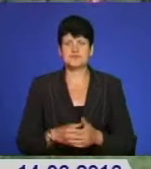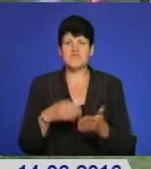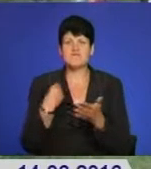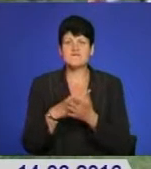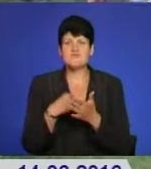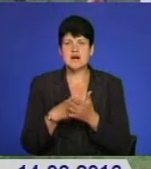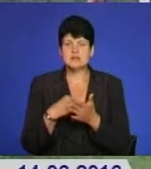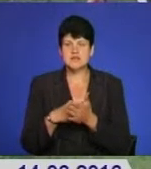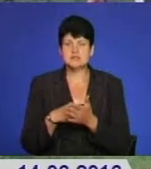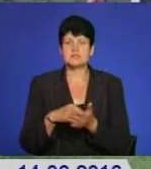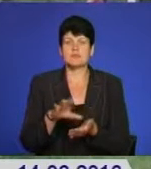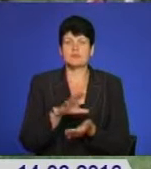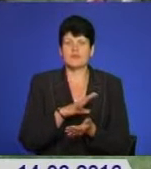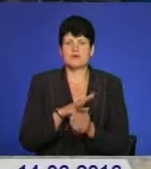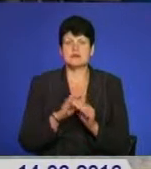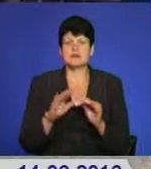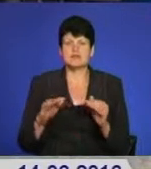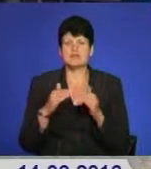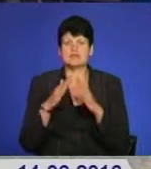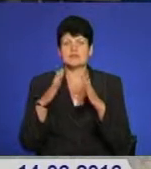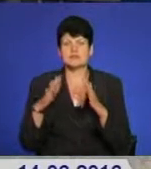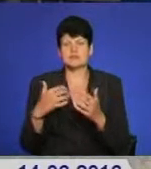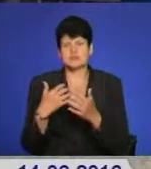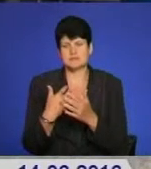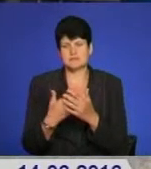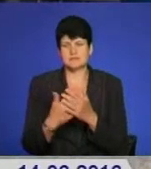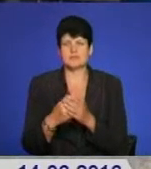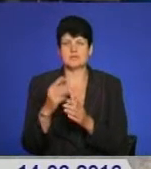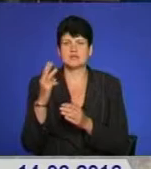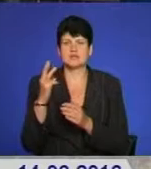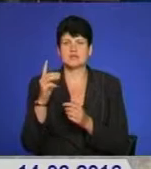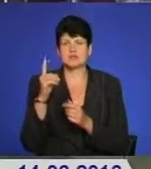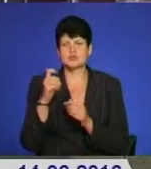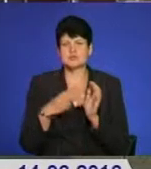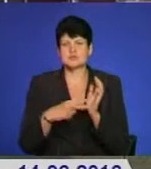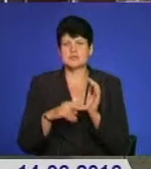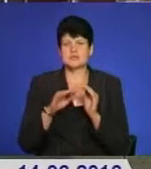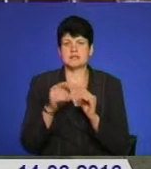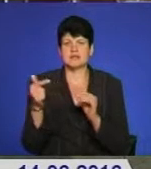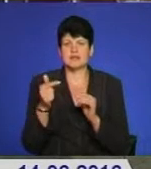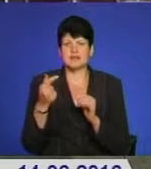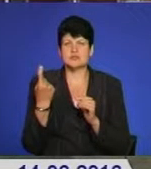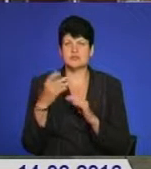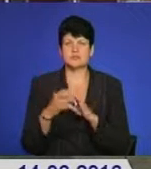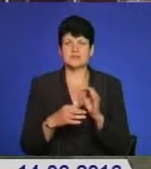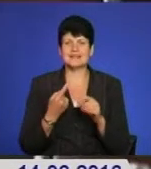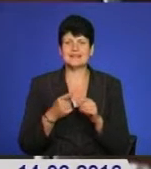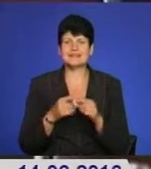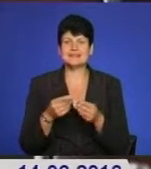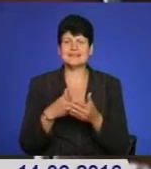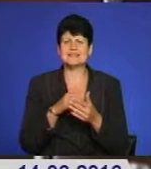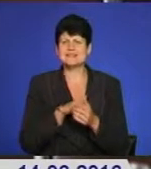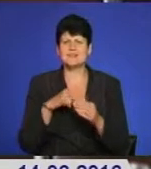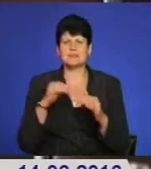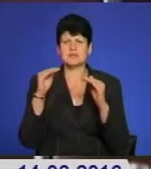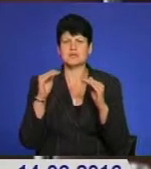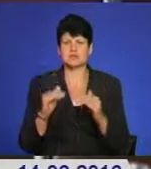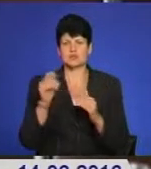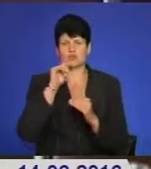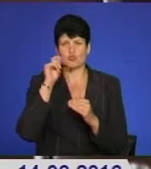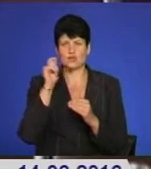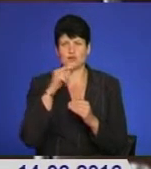Вартість перебування дітей у таборах становить в середньому 180 гривень за добу. Такі ціни найнижчі в Україні, запевняють у відділі сім'ї